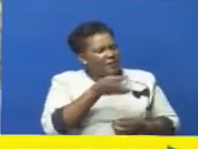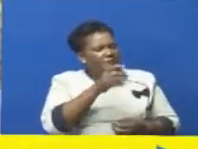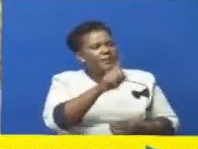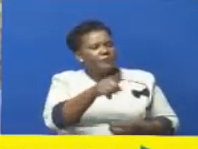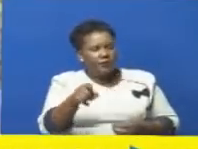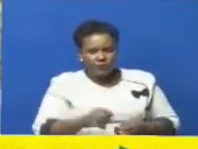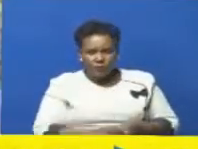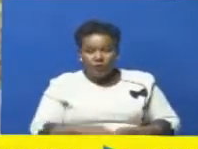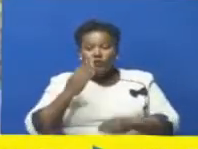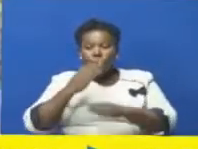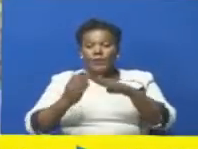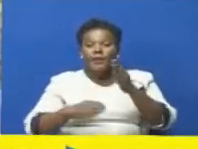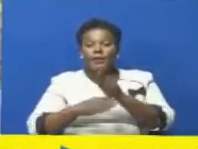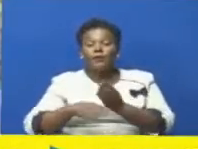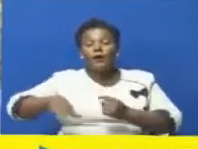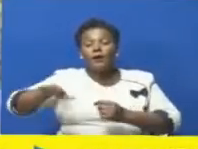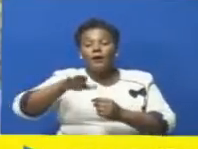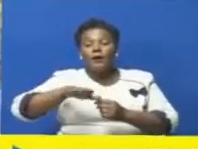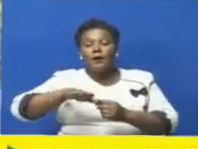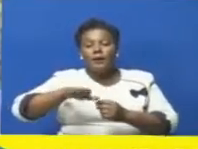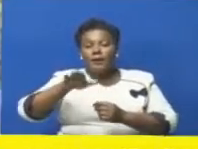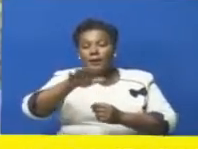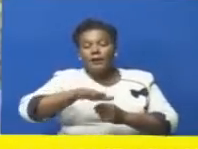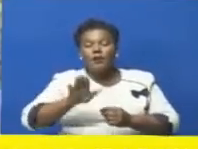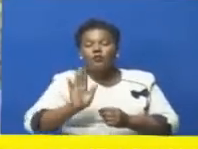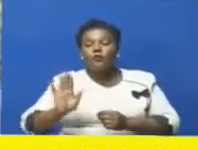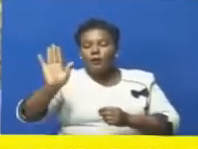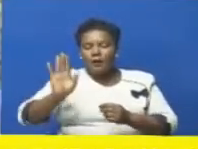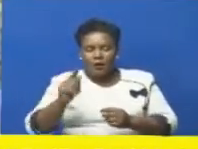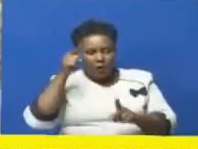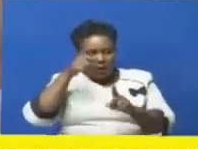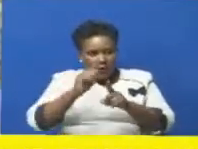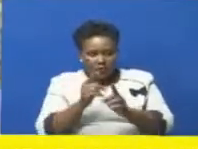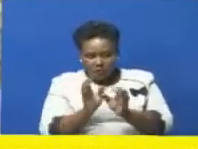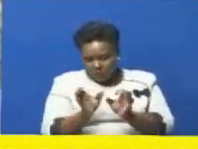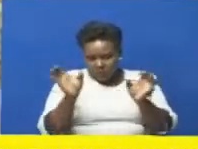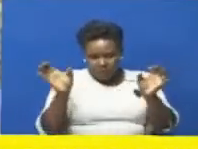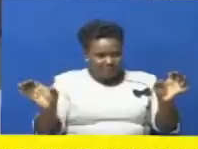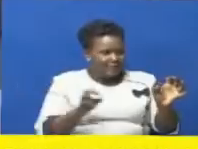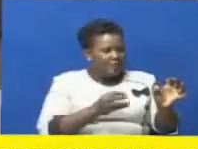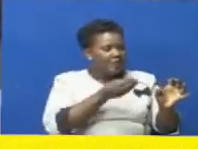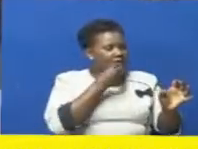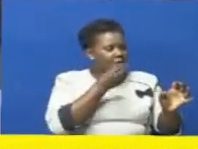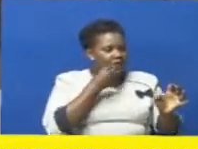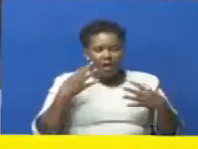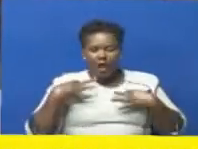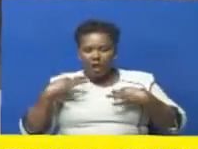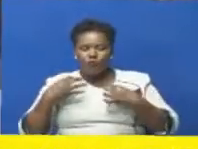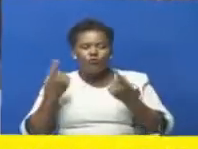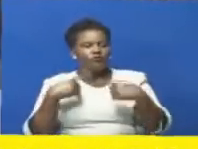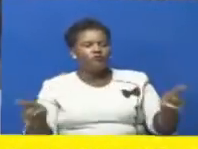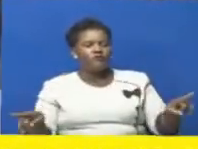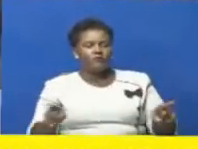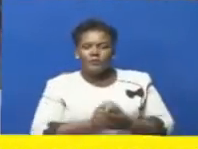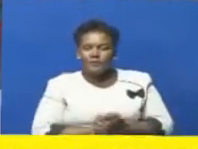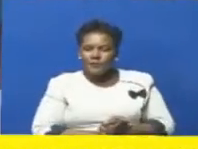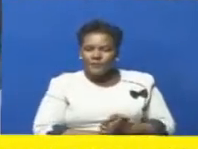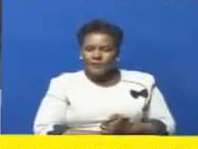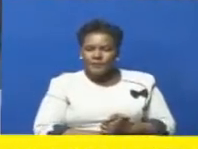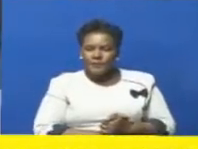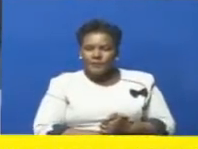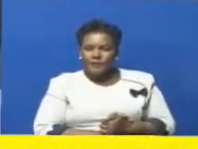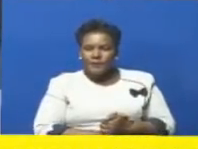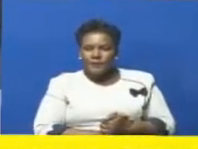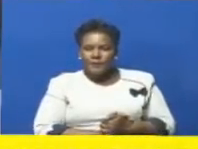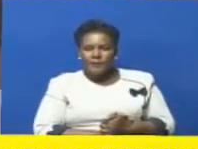hiyo nao wamejengewa sehemu yao kutenganisha usalama wa vyakula pamoja na nguo. Hata hivyo,